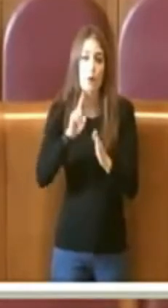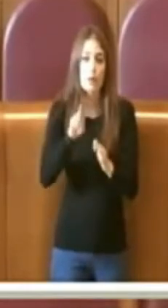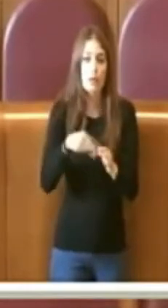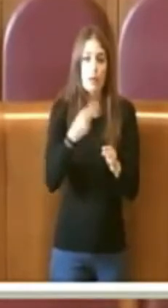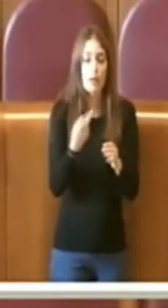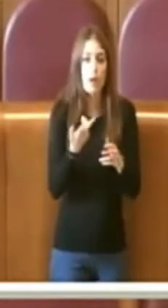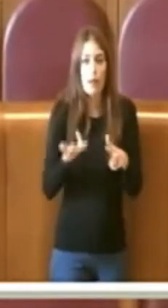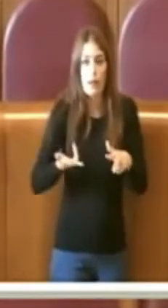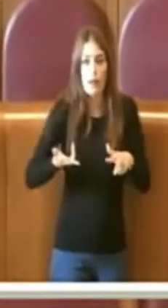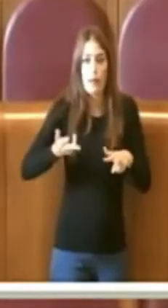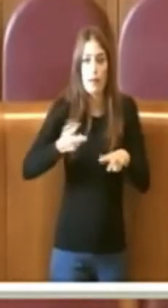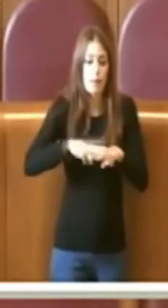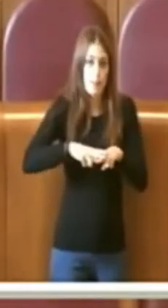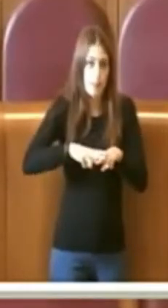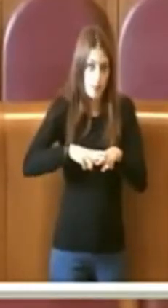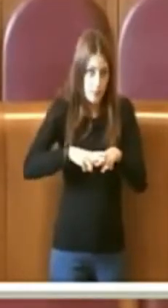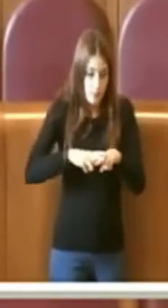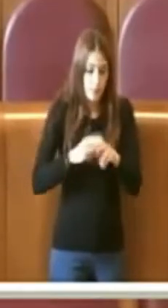moltiplicare,